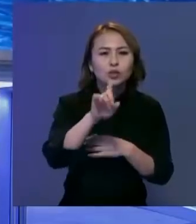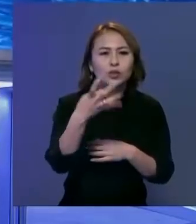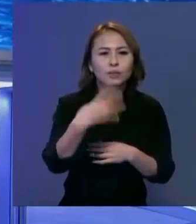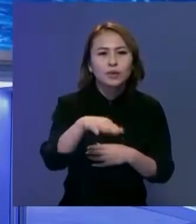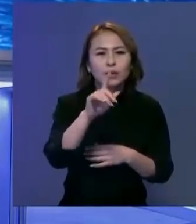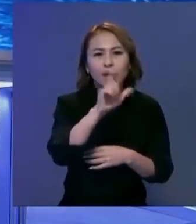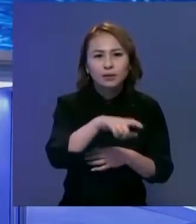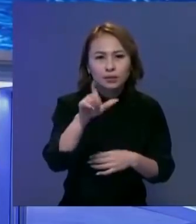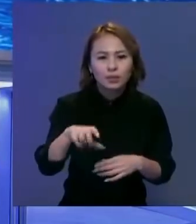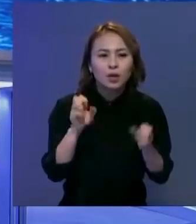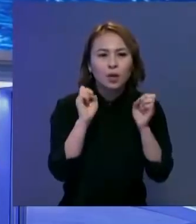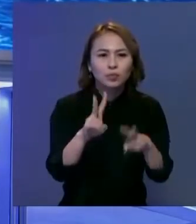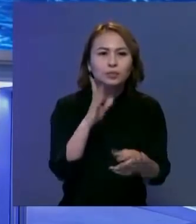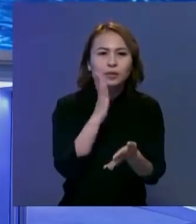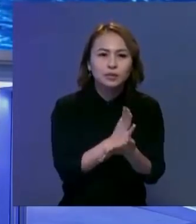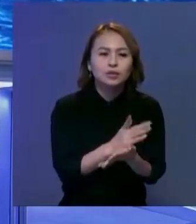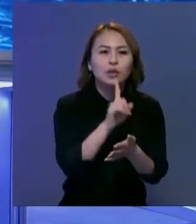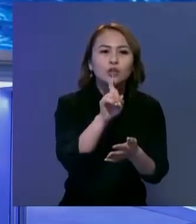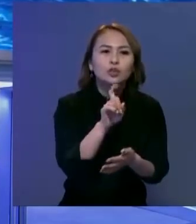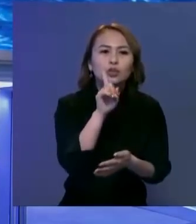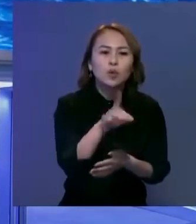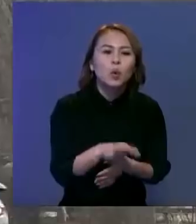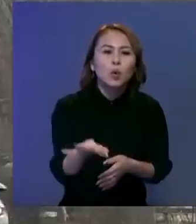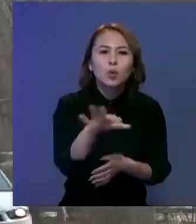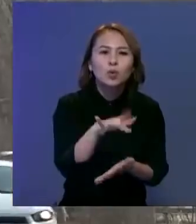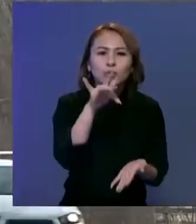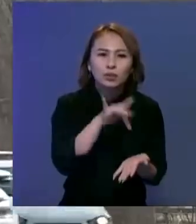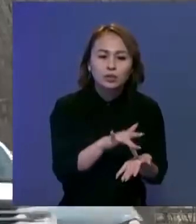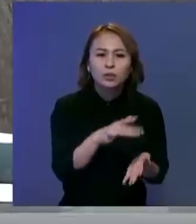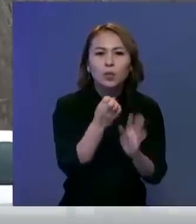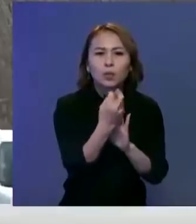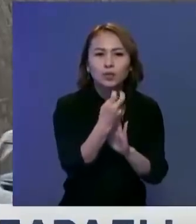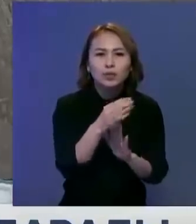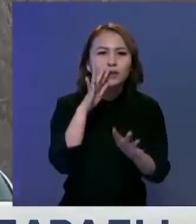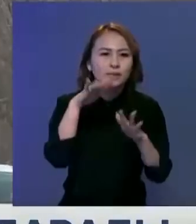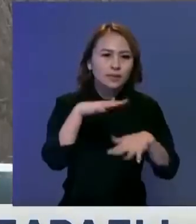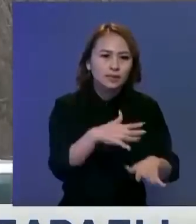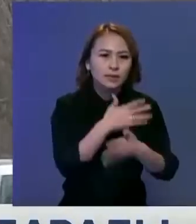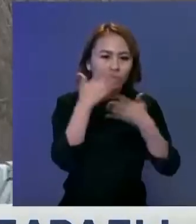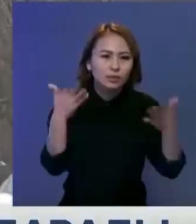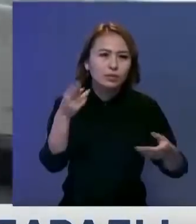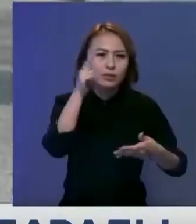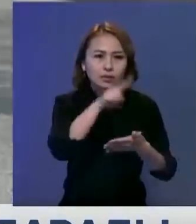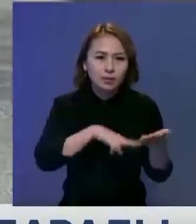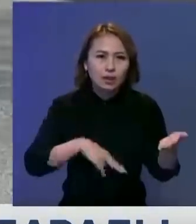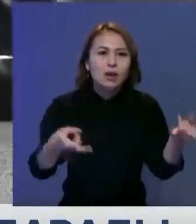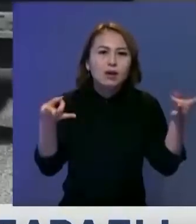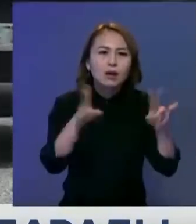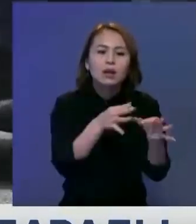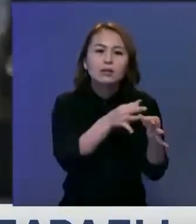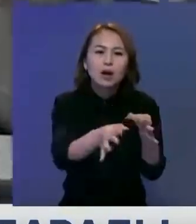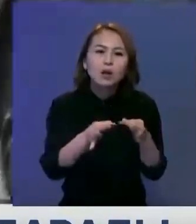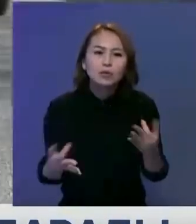140 адамның қалыптын детке шалтыққан анықталды. Оның 101-і облыс орталықтан 12-сі теніз кен орнынан тіркелген.